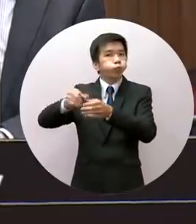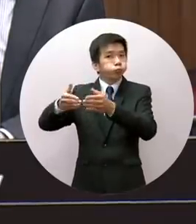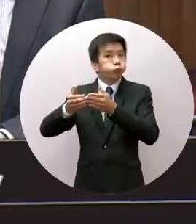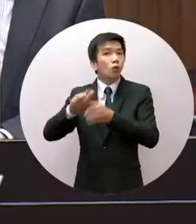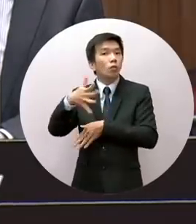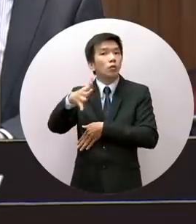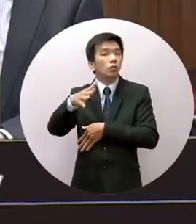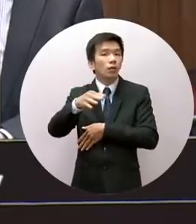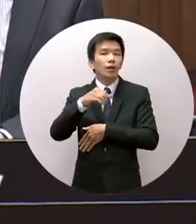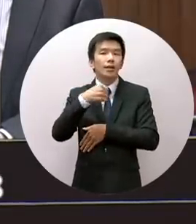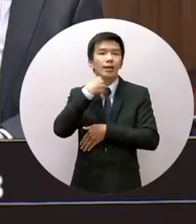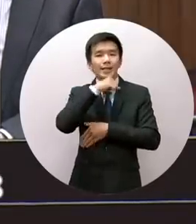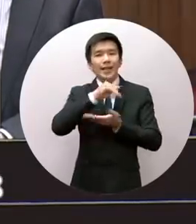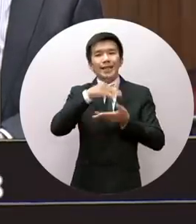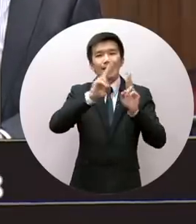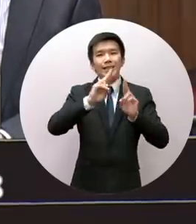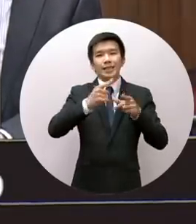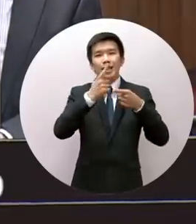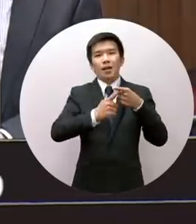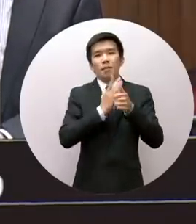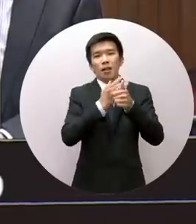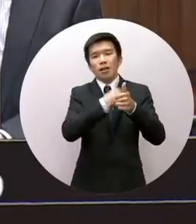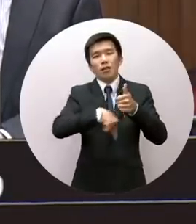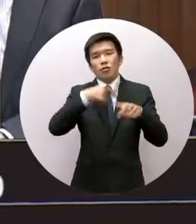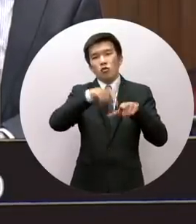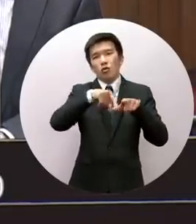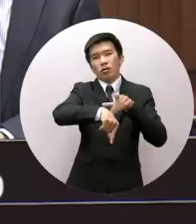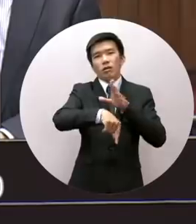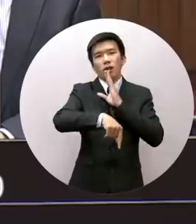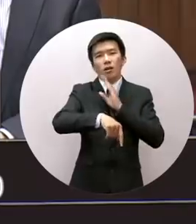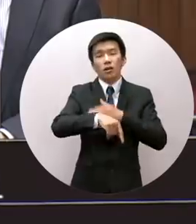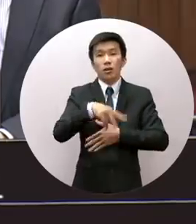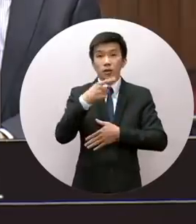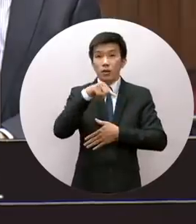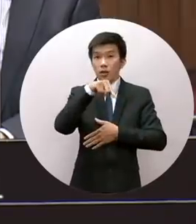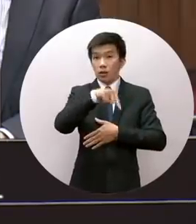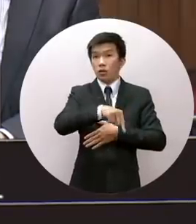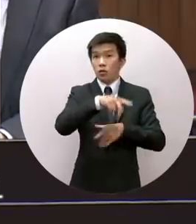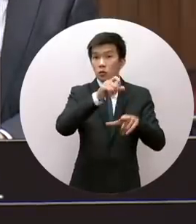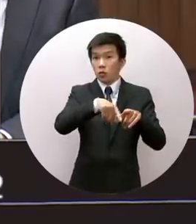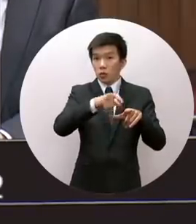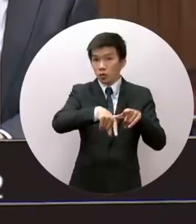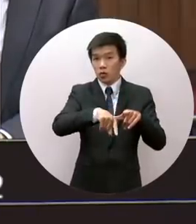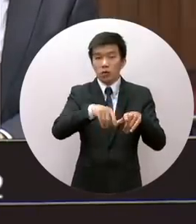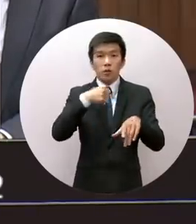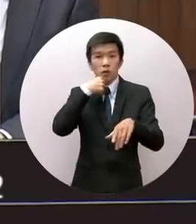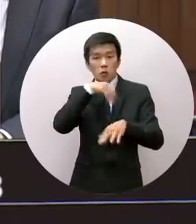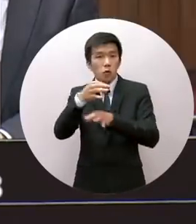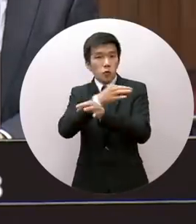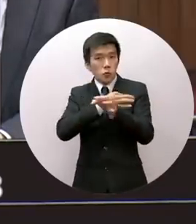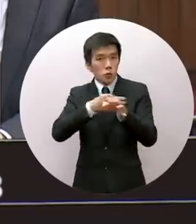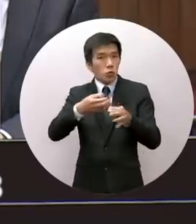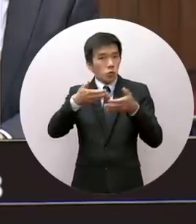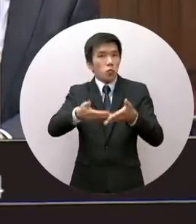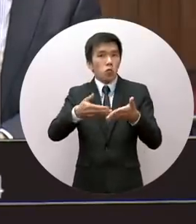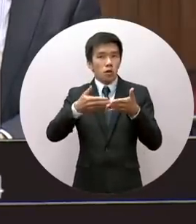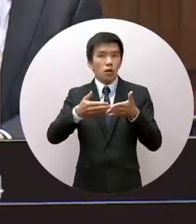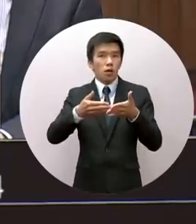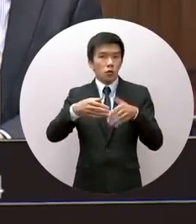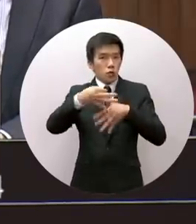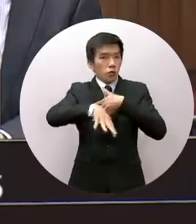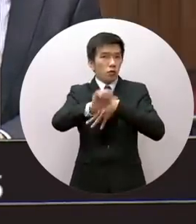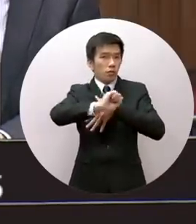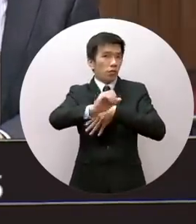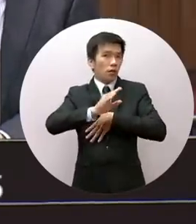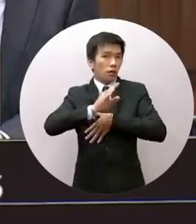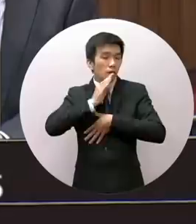电嘛，半导体嘛， 带动就业机会。 半导体也是台湾的经济命脉嘛，不可以少的嘛， 是， 对不对？所以未来